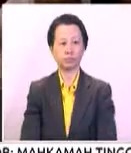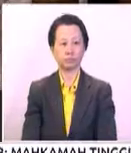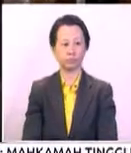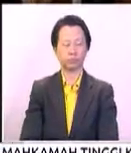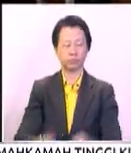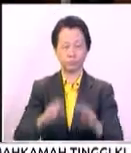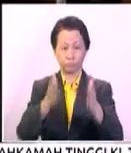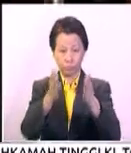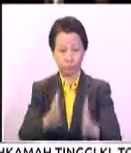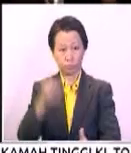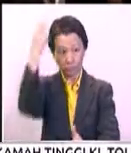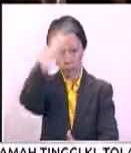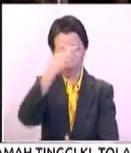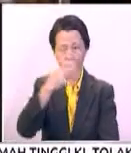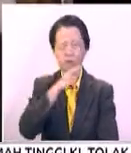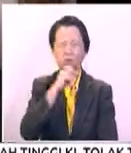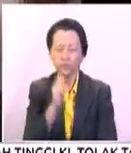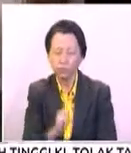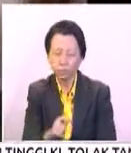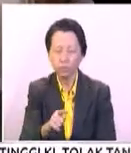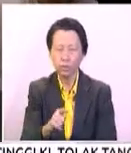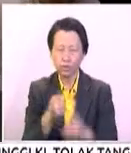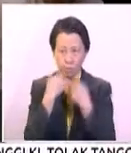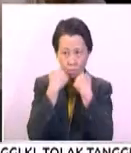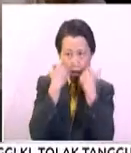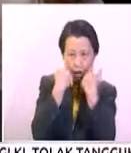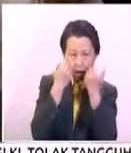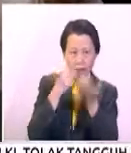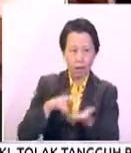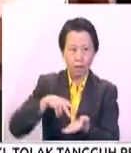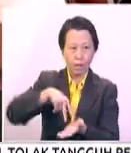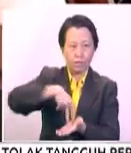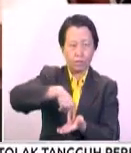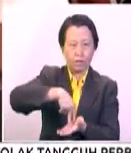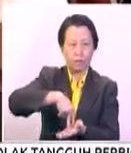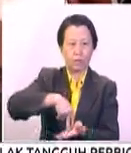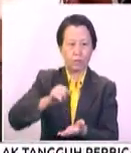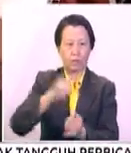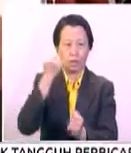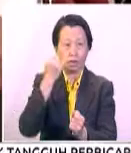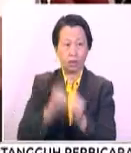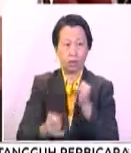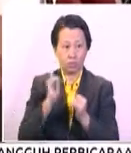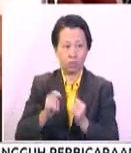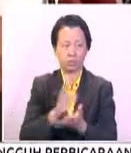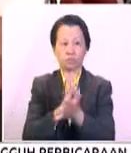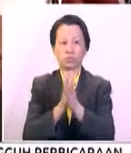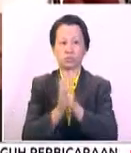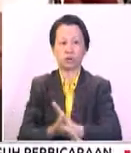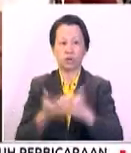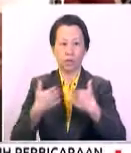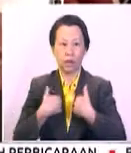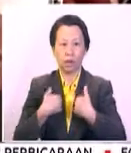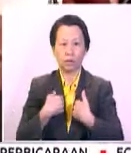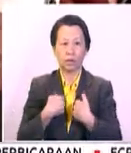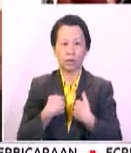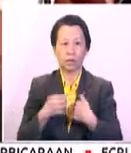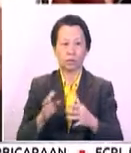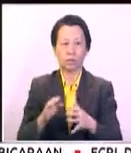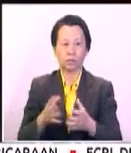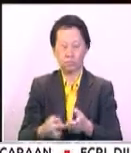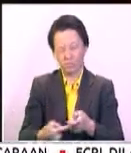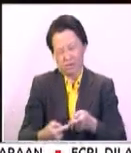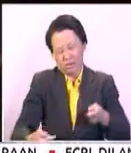Jemaah haji terutama yang berusia ada kalanya segan untuk bangun dari tempat duduk yang akhirnya boleh menyebabkan ada yang kekejangan